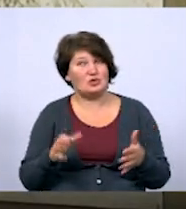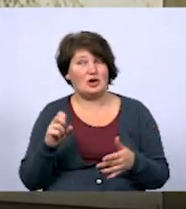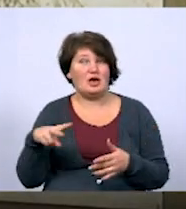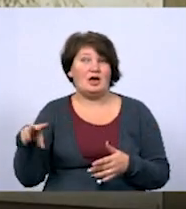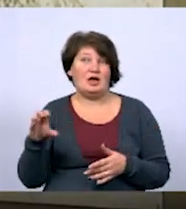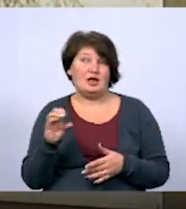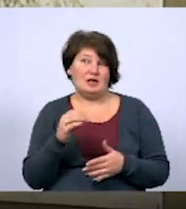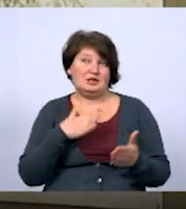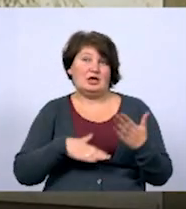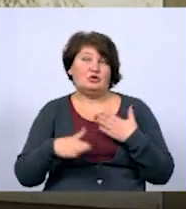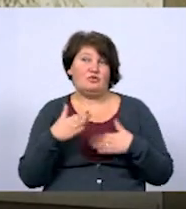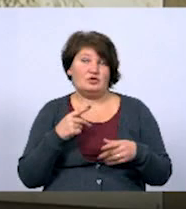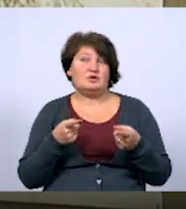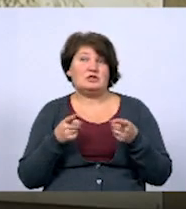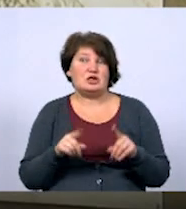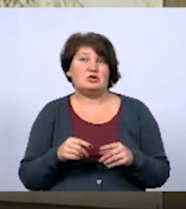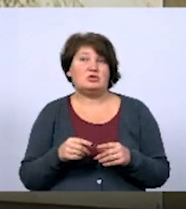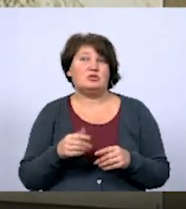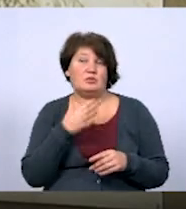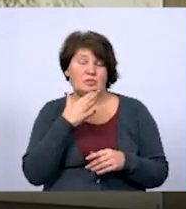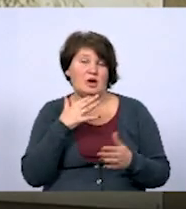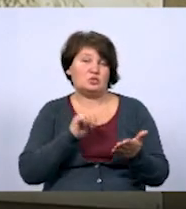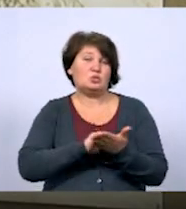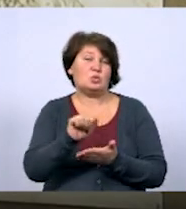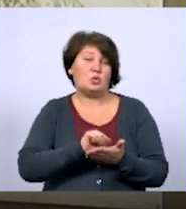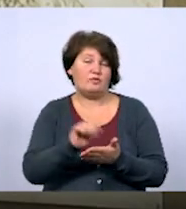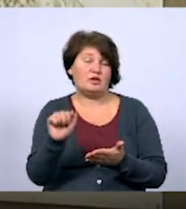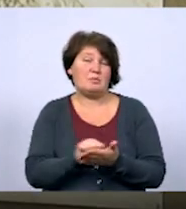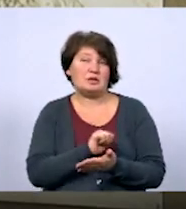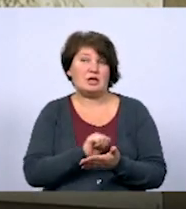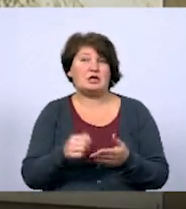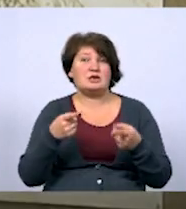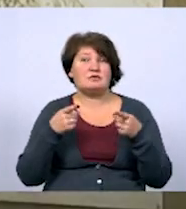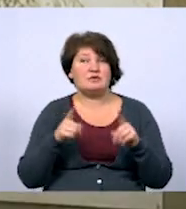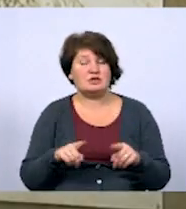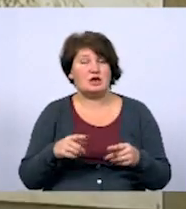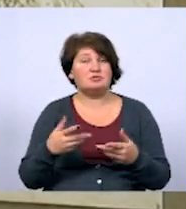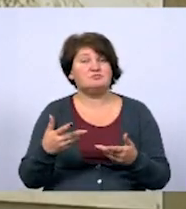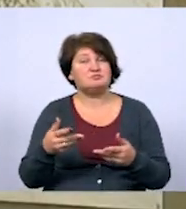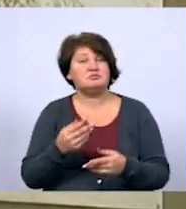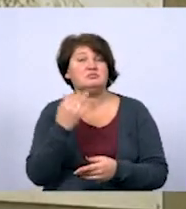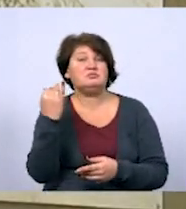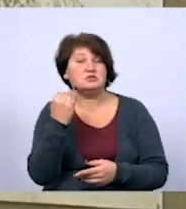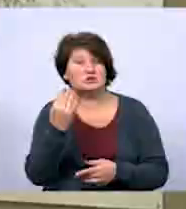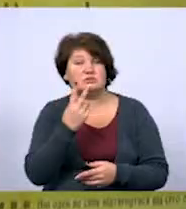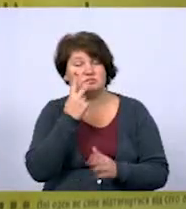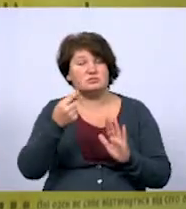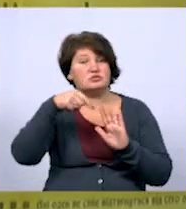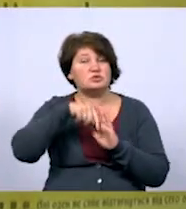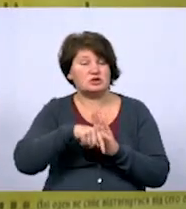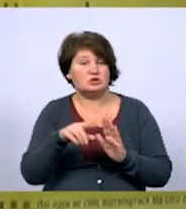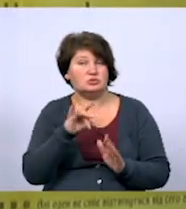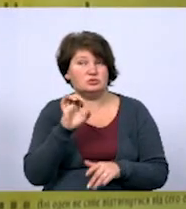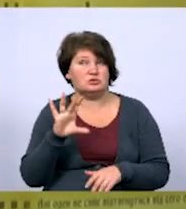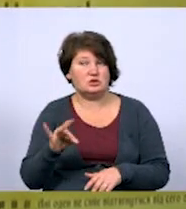ж задоволений, звичайно, адже велика кількість друкованих матеріалів, які, звичайно, викликають цікавість, показують внутрішній устрій ЗУНРу. Я сам